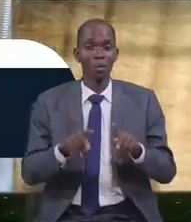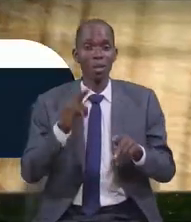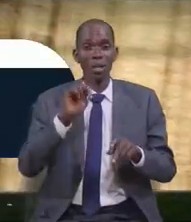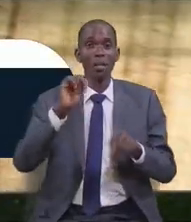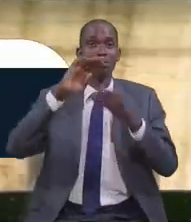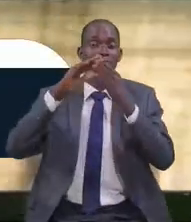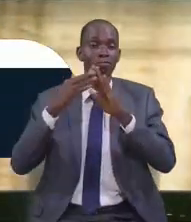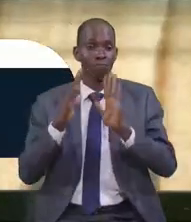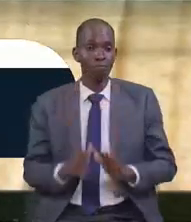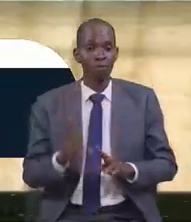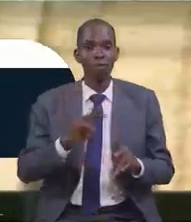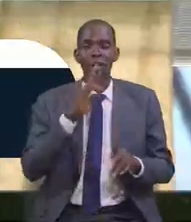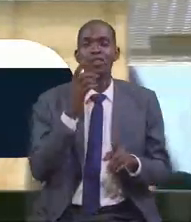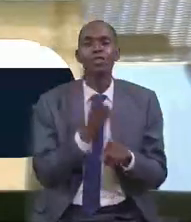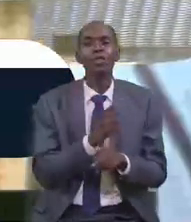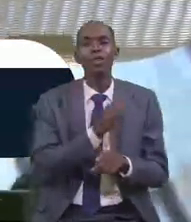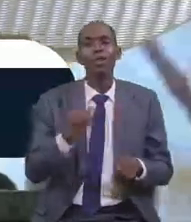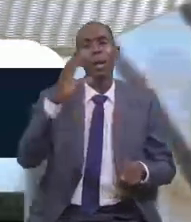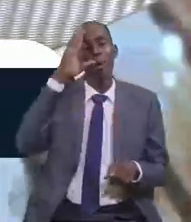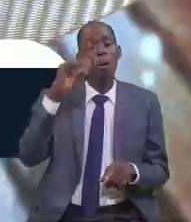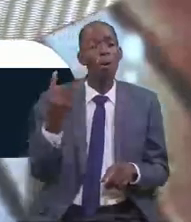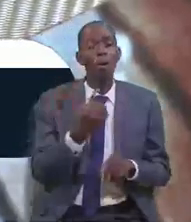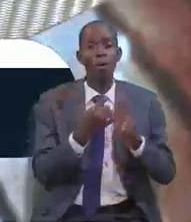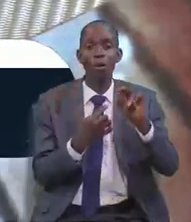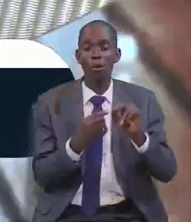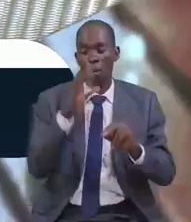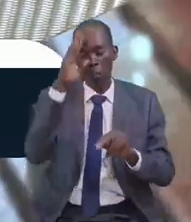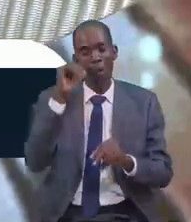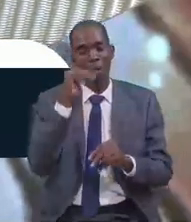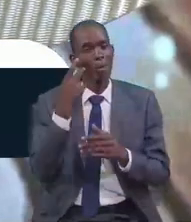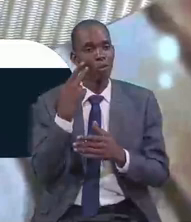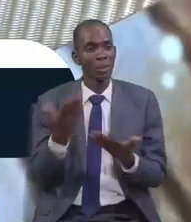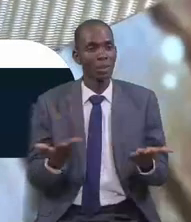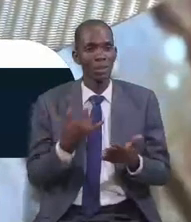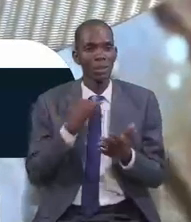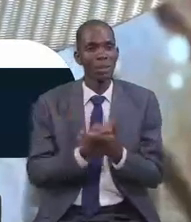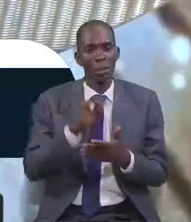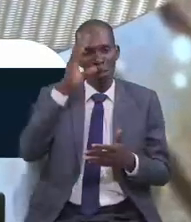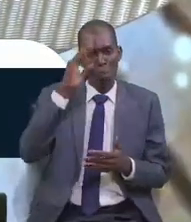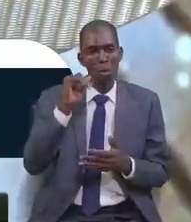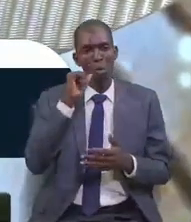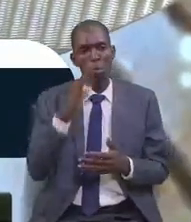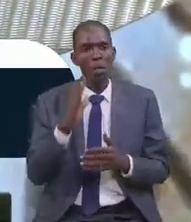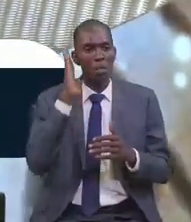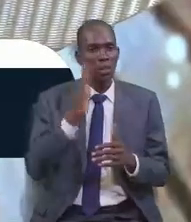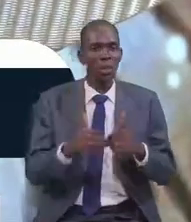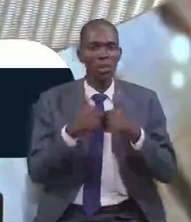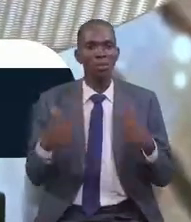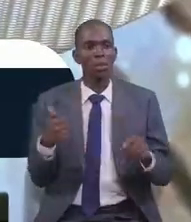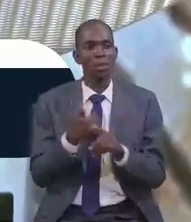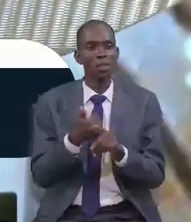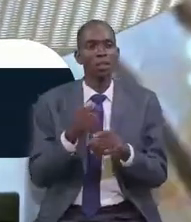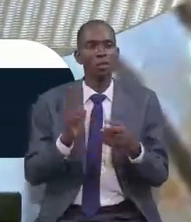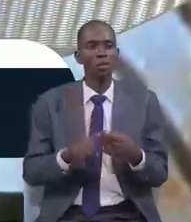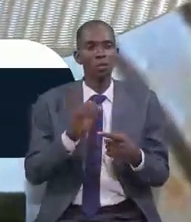homme, lorsqu'un homme ou une femme se séparera des autres en faisant vœu de Naziréen,